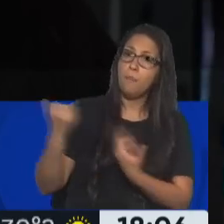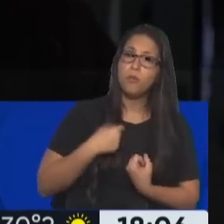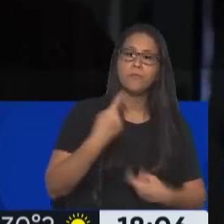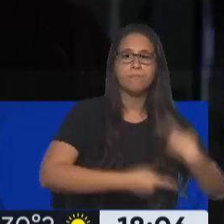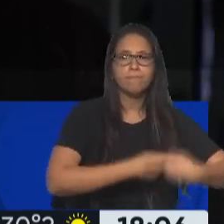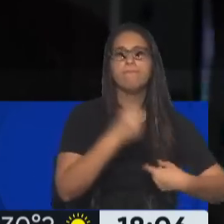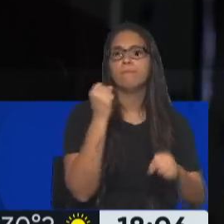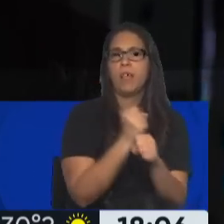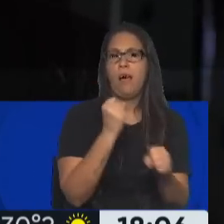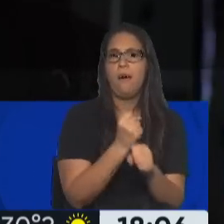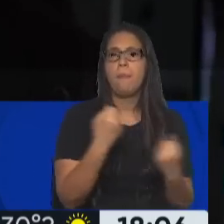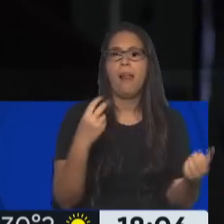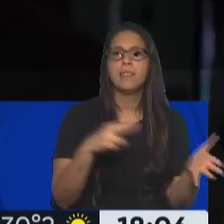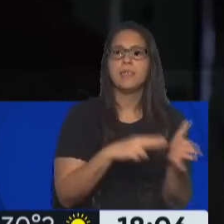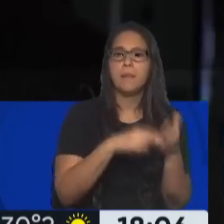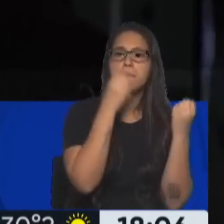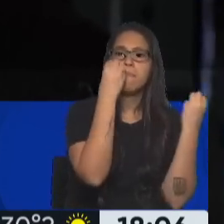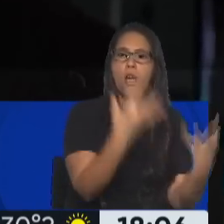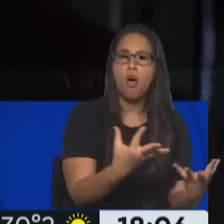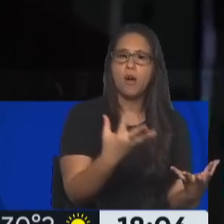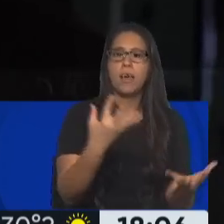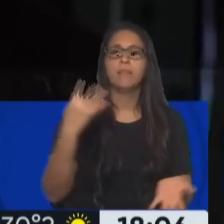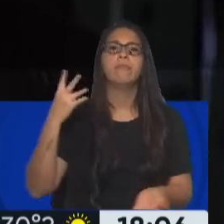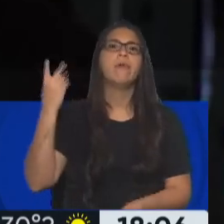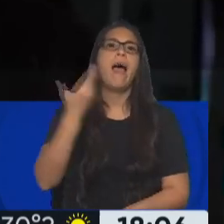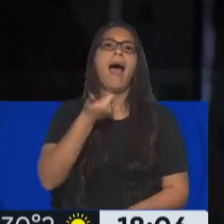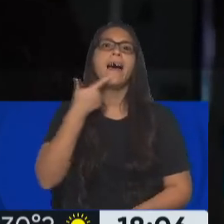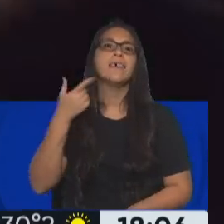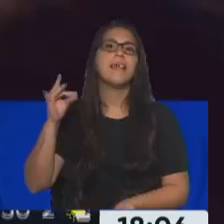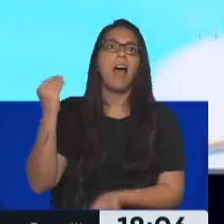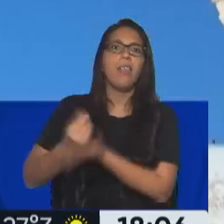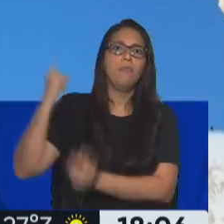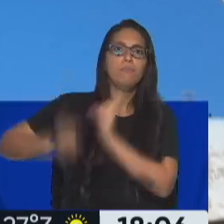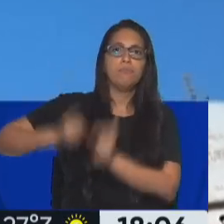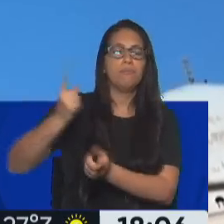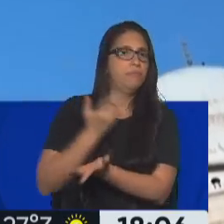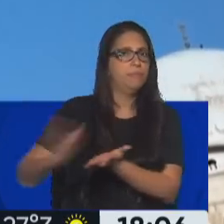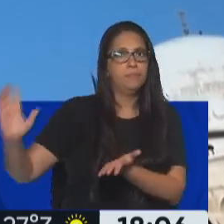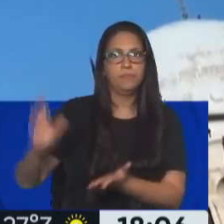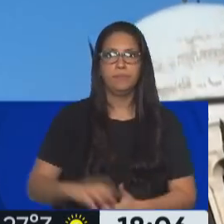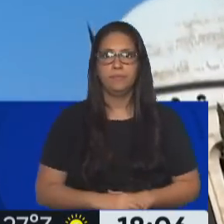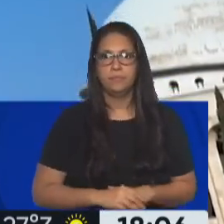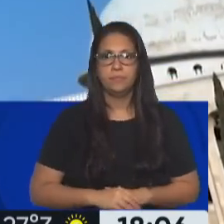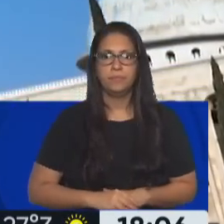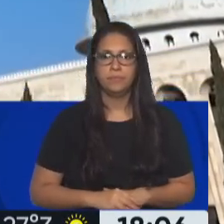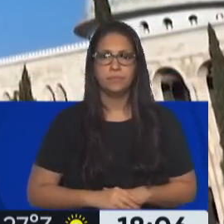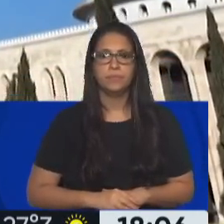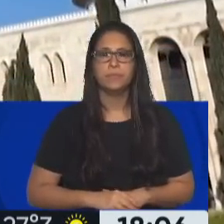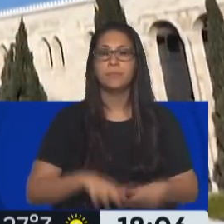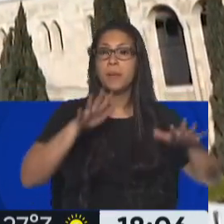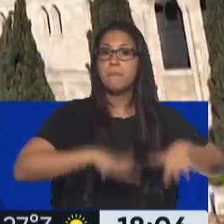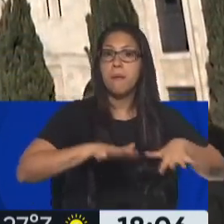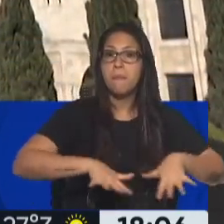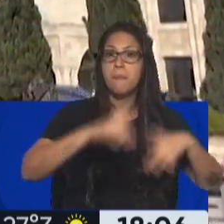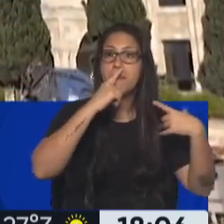نشتغل وتظهر سوريا احسن مما كانت لا نظام الاسد لا غيره. La amplitud de las manifestaciones,